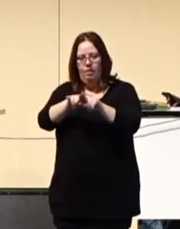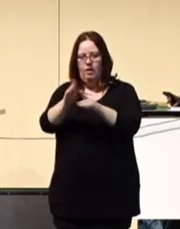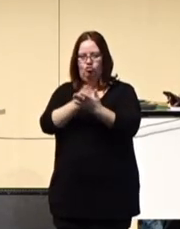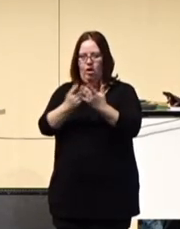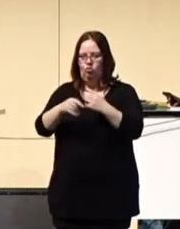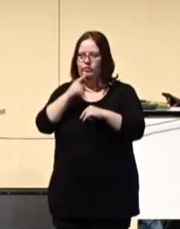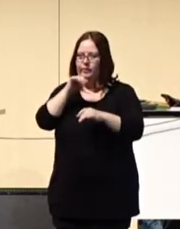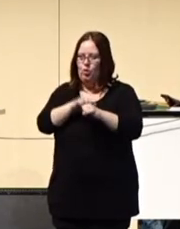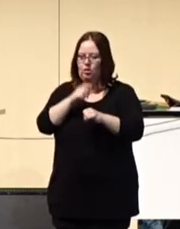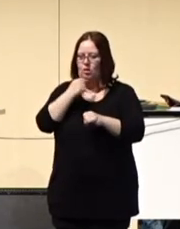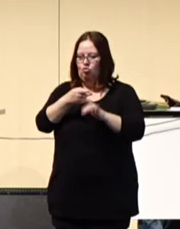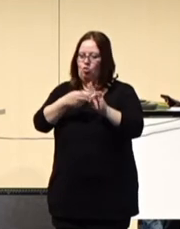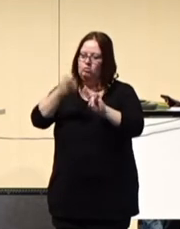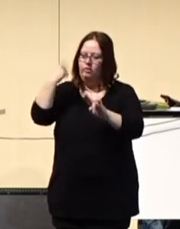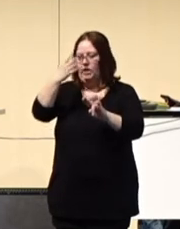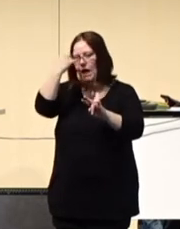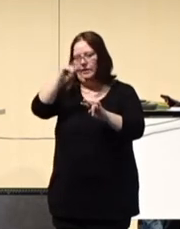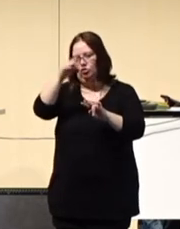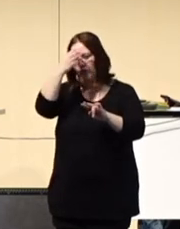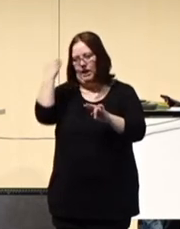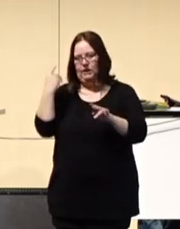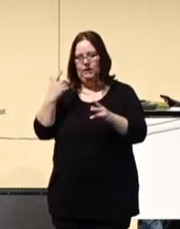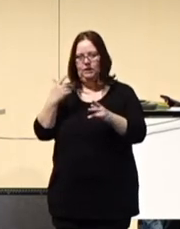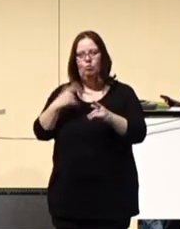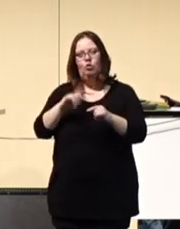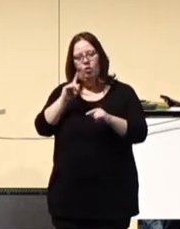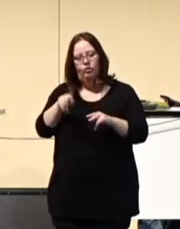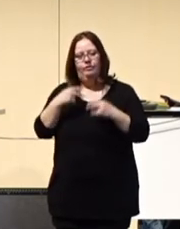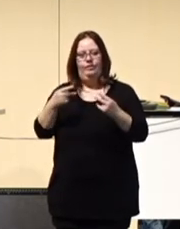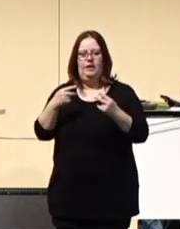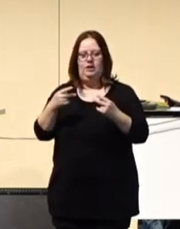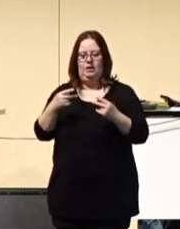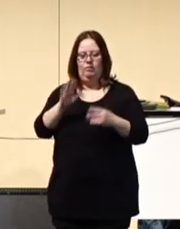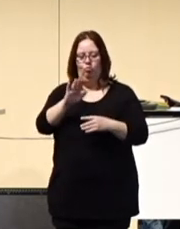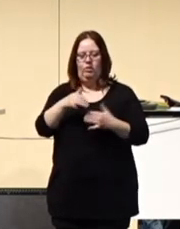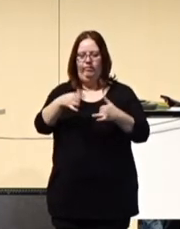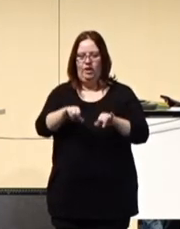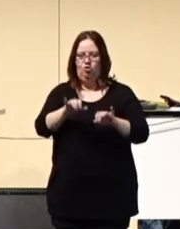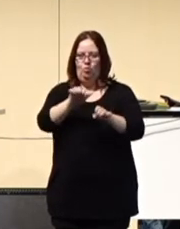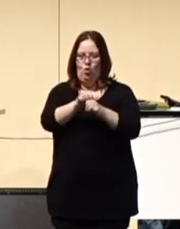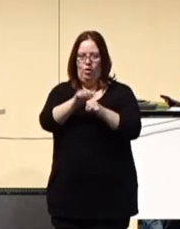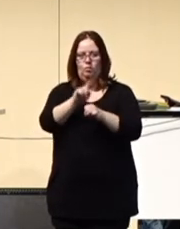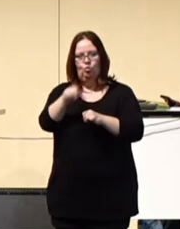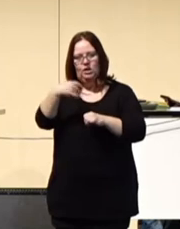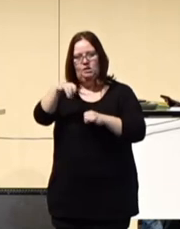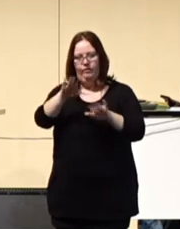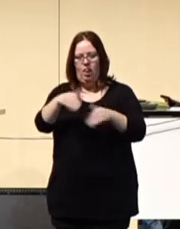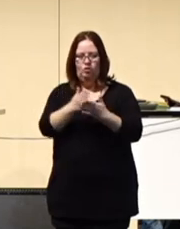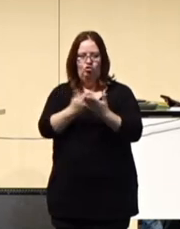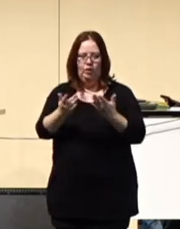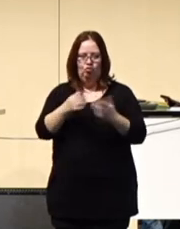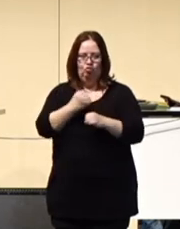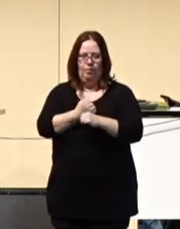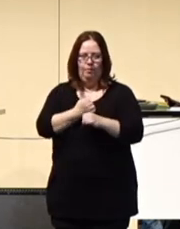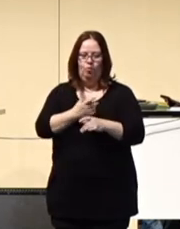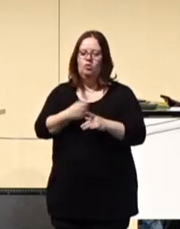der Behörde führen müsste. Es ist nur wichtig, dass die Behörde in Ausübung pflichtgemäßen Ermessens diesen Einzelfall entscheidet und